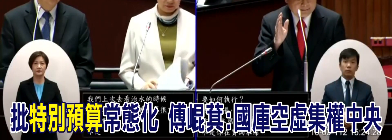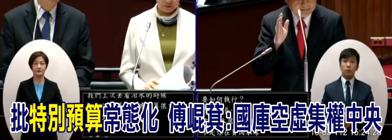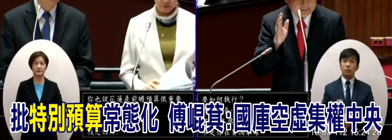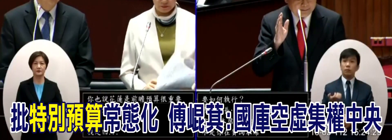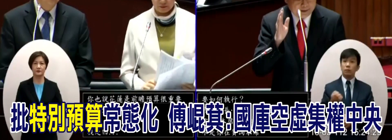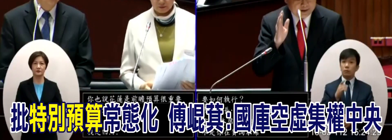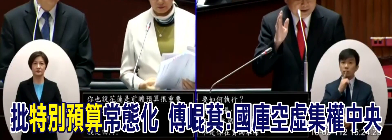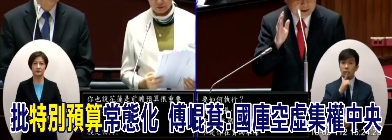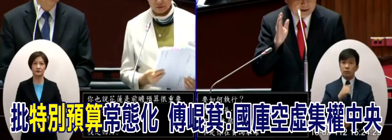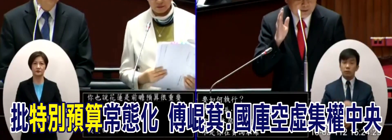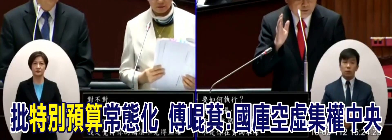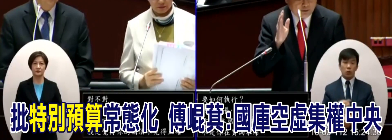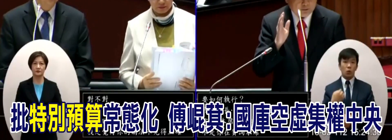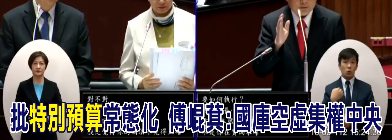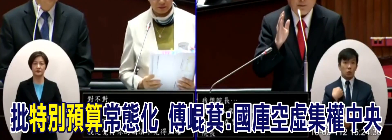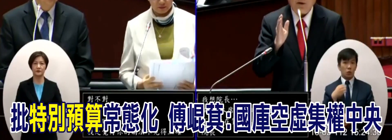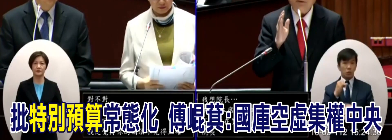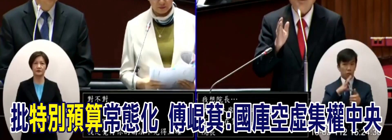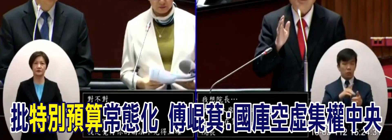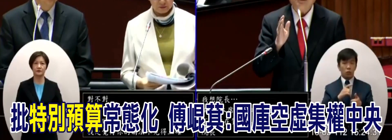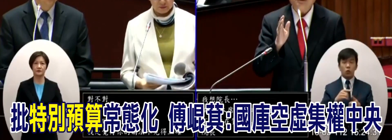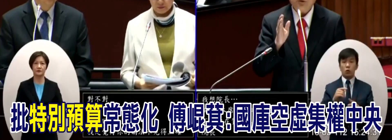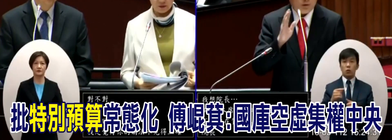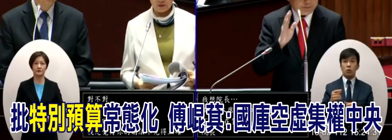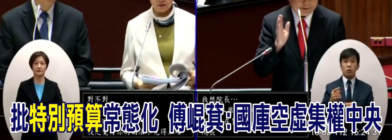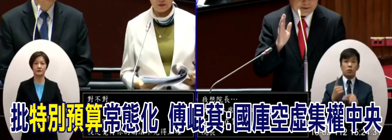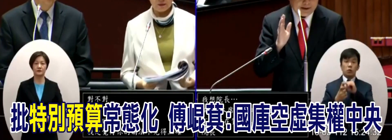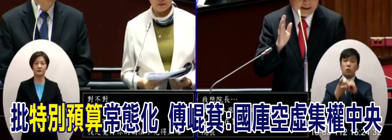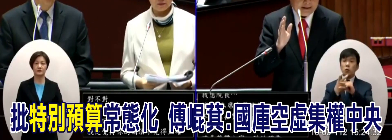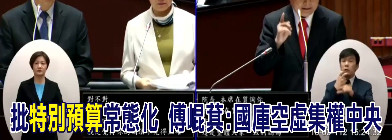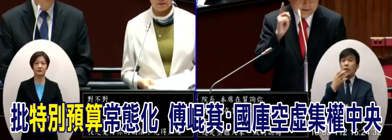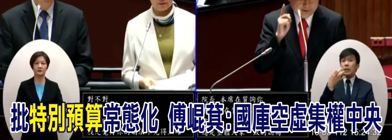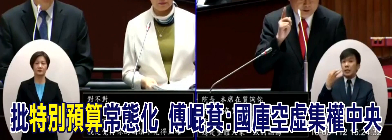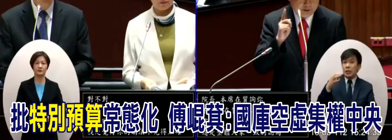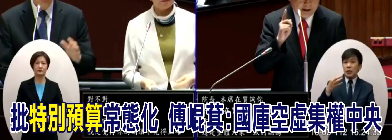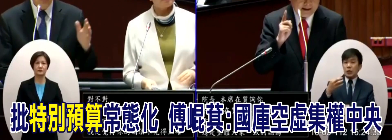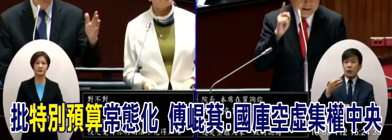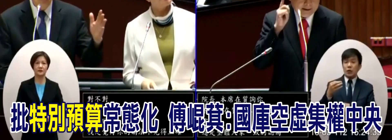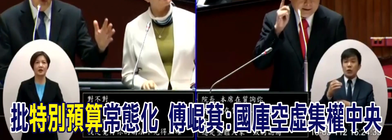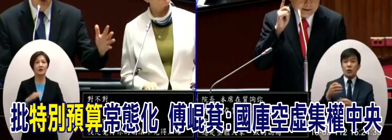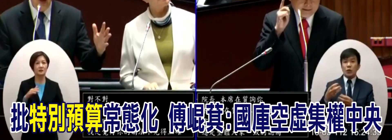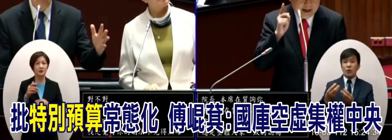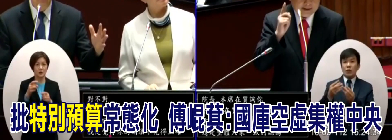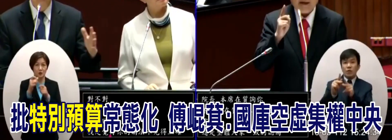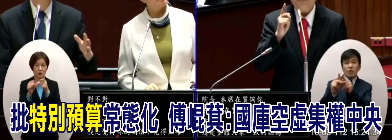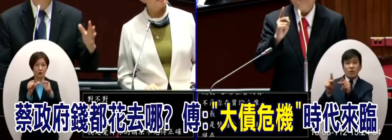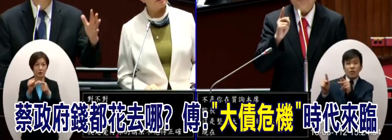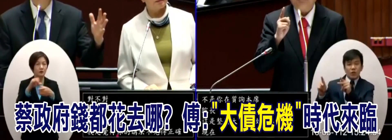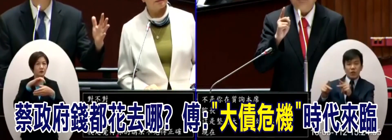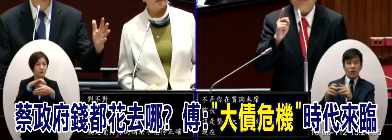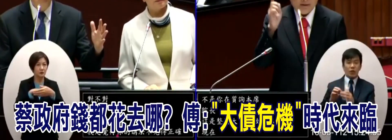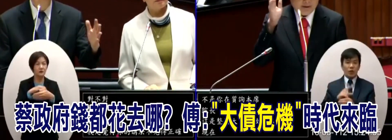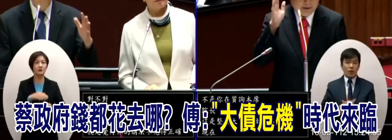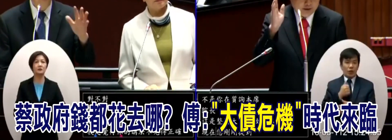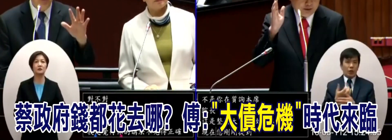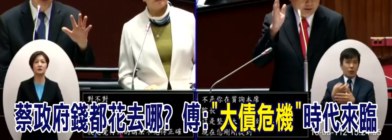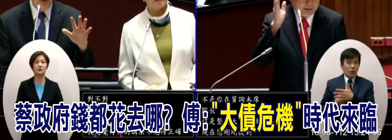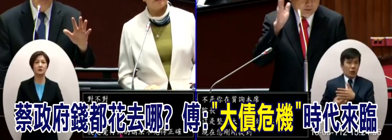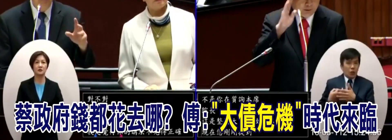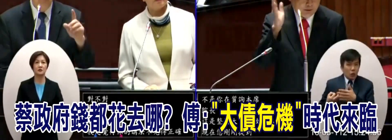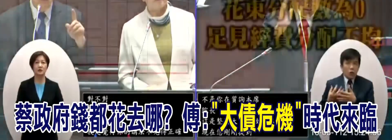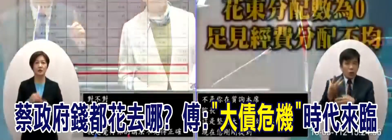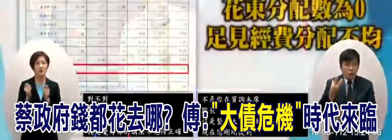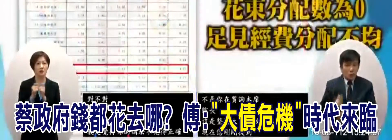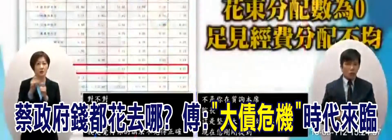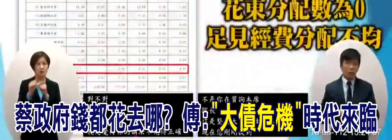提到本席讲的国库空虚，你说不是这样。 因为在这五年， 大家看到了 这五年